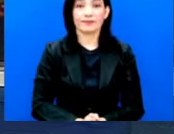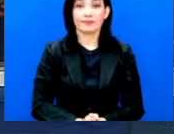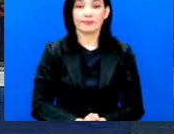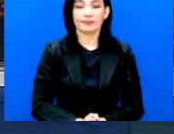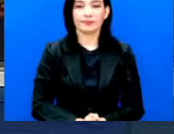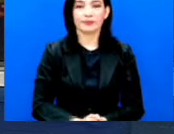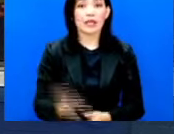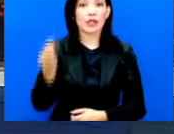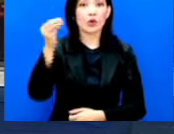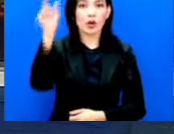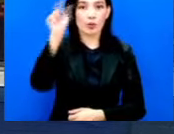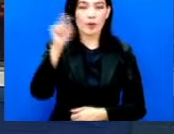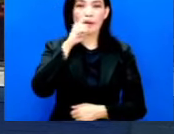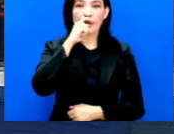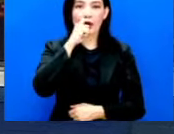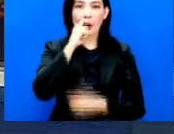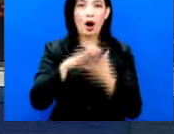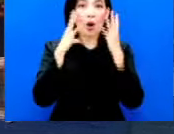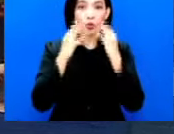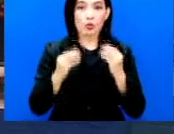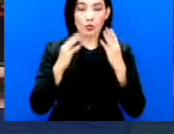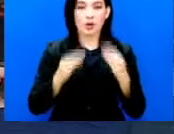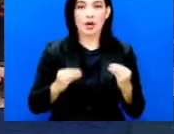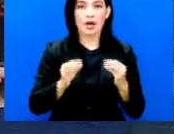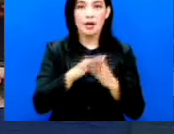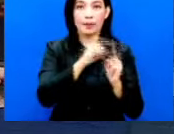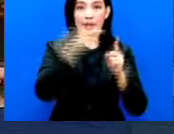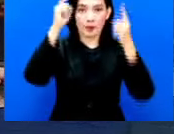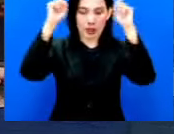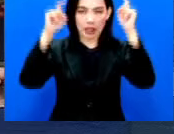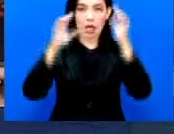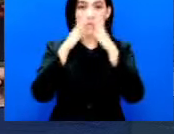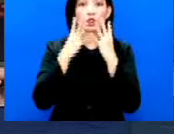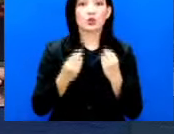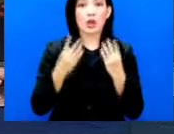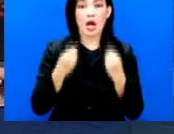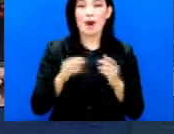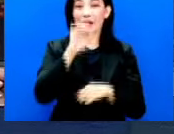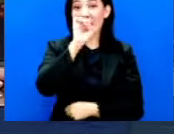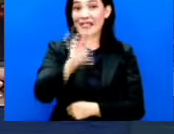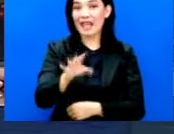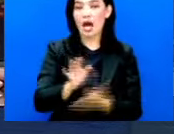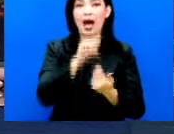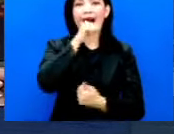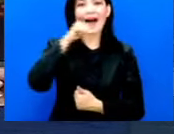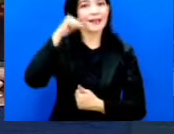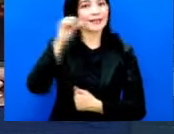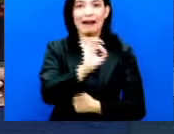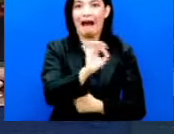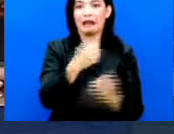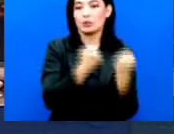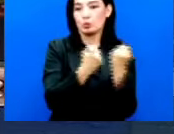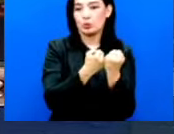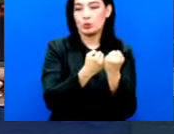Sementara Ketua Umum Partai Nasdem Surya Paloh memastikan tak akan mengusung Anies Baswedan di Pilgub Jakarta 2024. Pernyataan